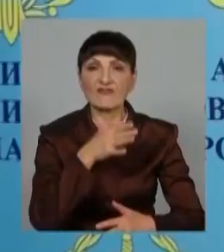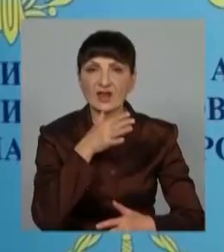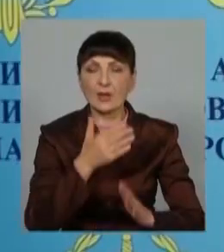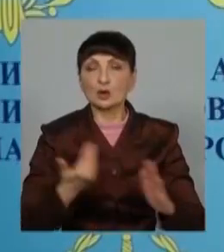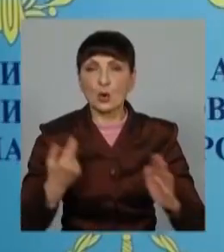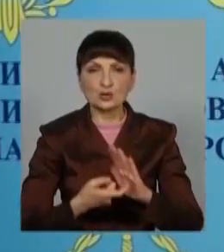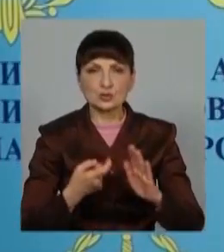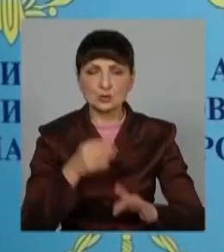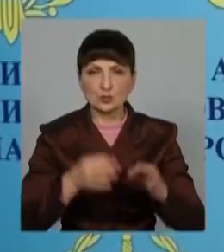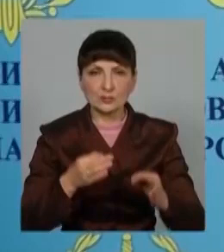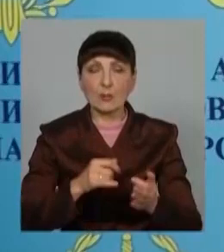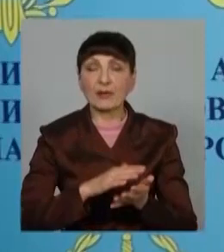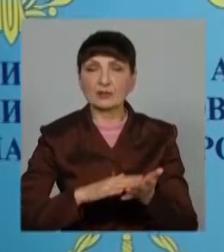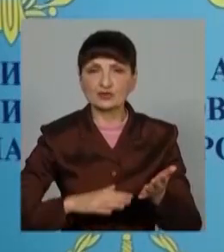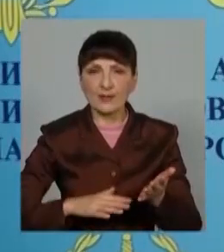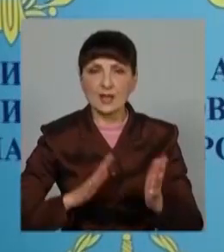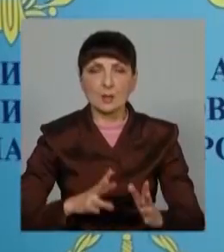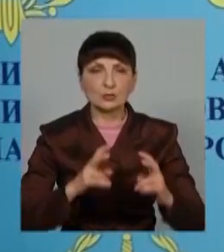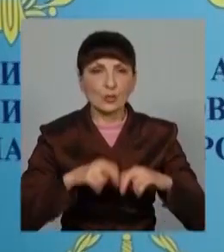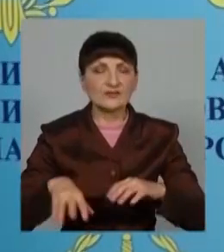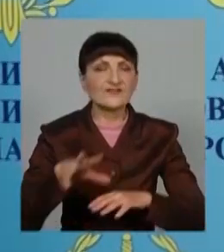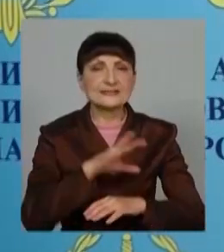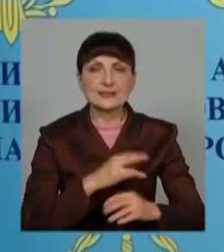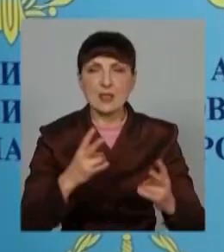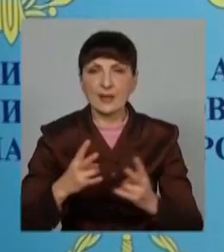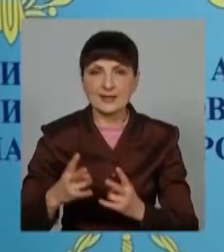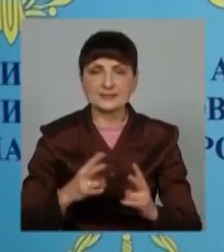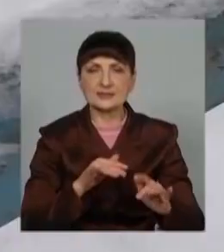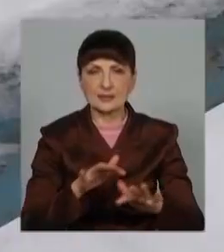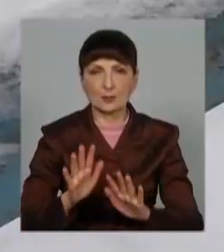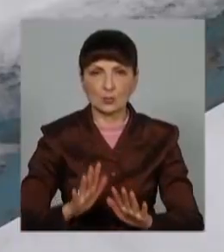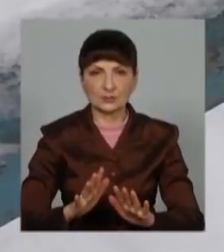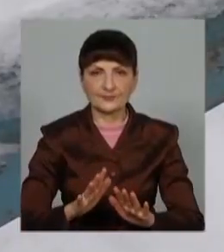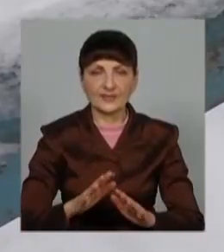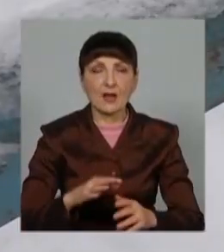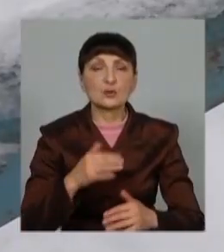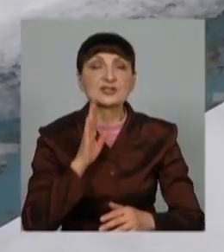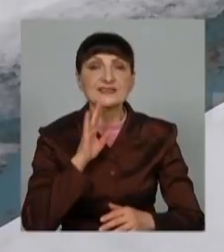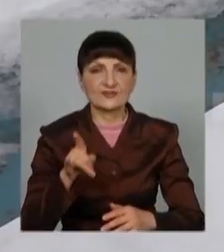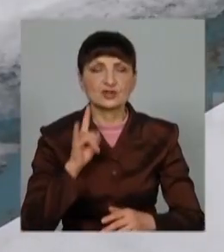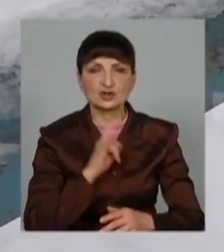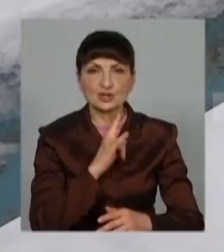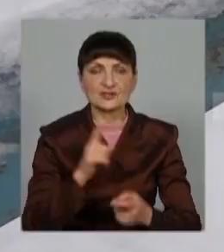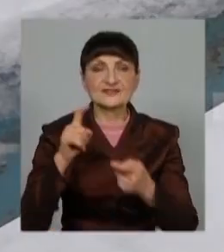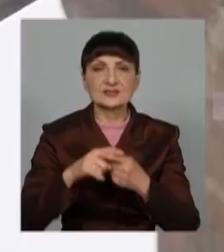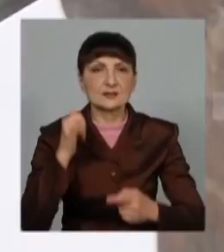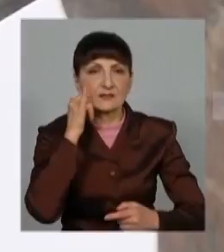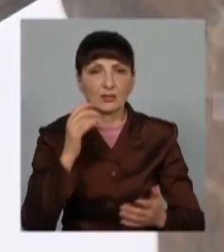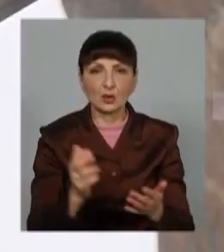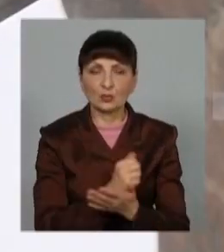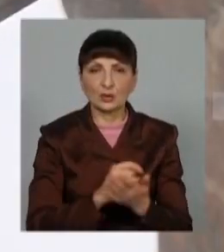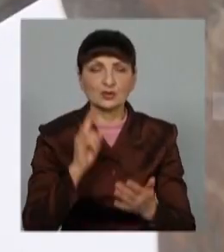досудебного следом за это не будет проведены все необходимые следствием действия связаться с самой фигуранткой уголовного дела нам не удалось